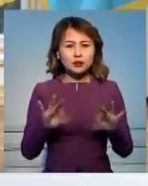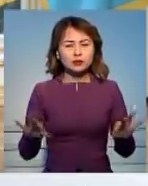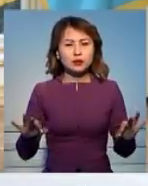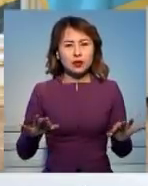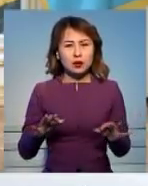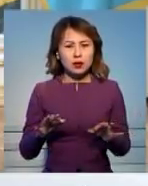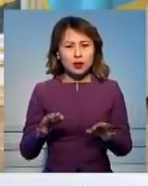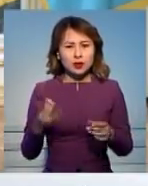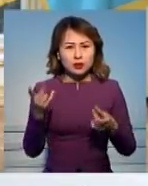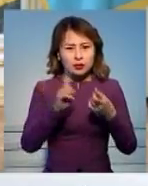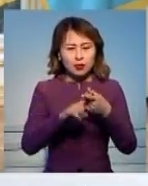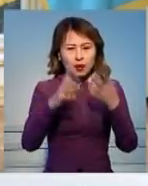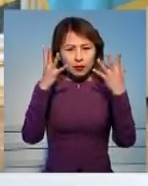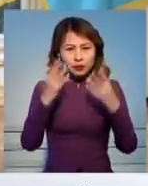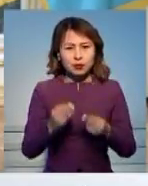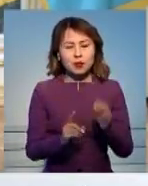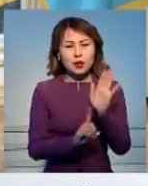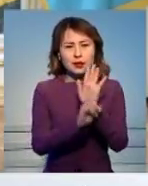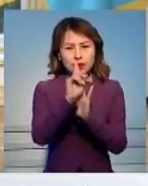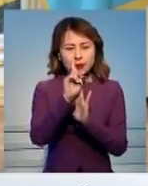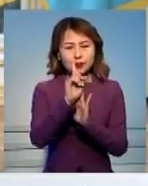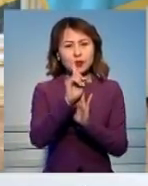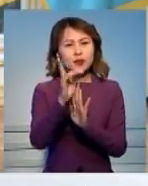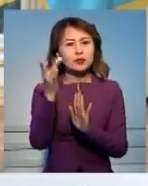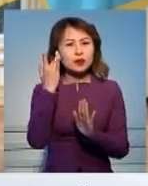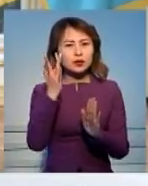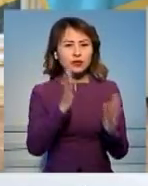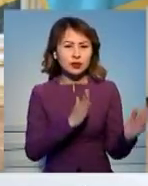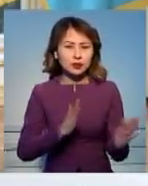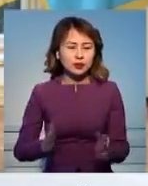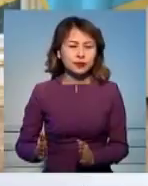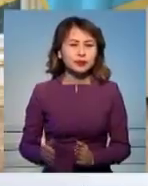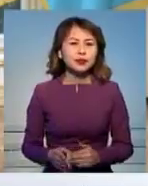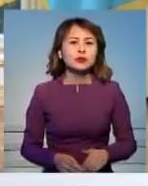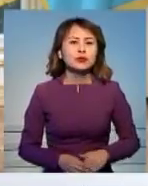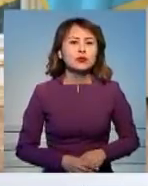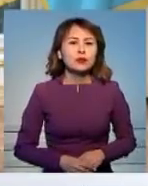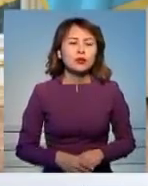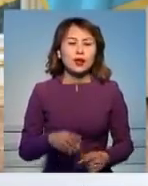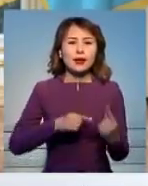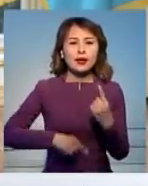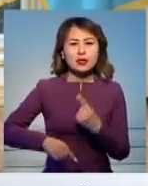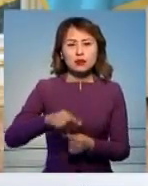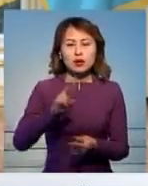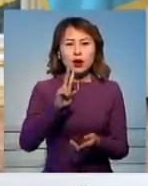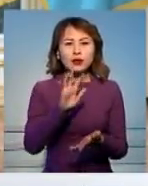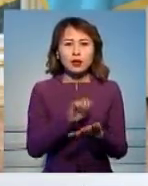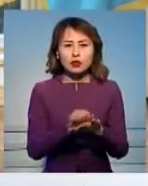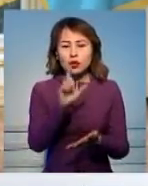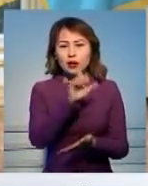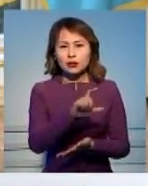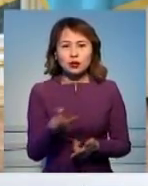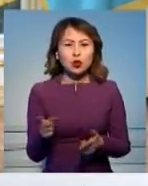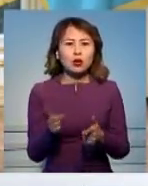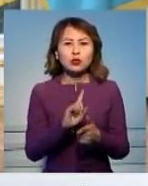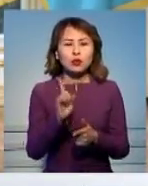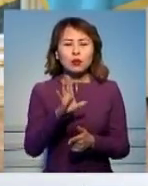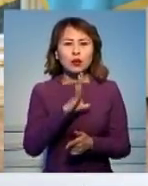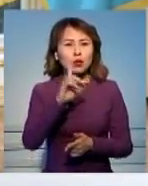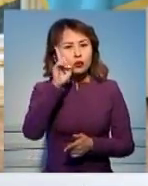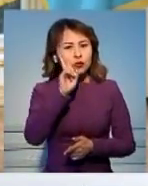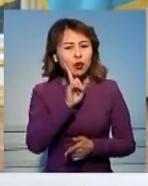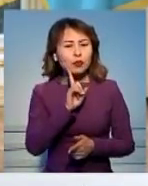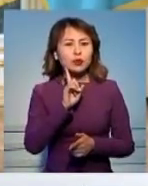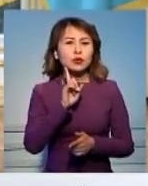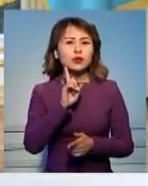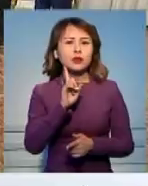бастап бұл мәселелерді қолға алып, ылғи реттеп келемін. Кәсіпкерлікпен айналысуға қолайлы жағдай жасау үшін